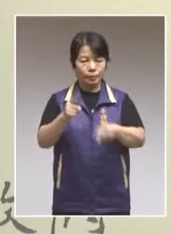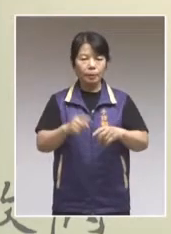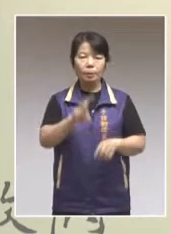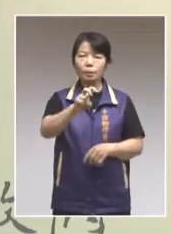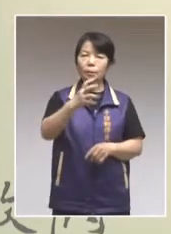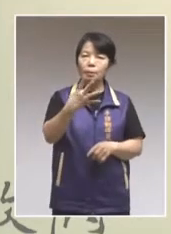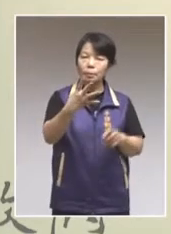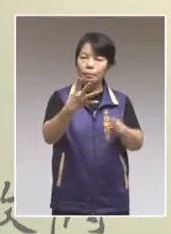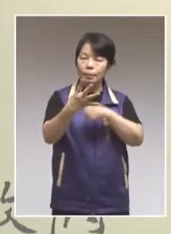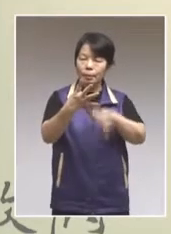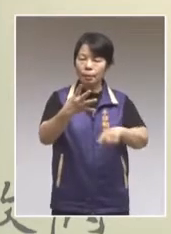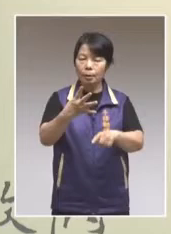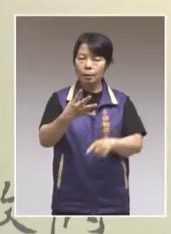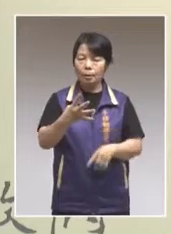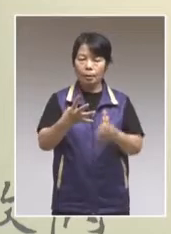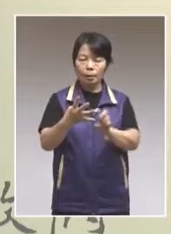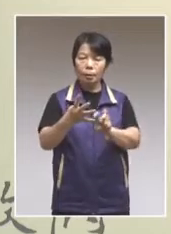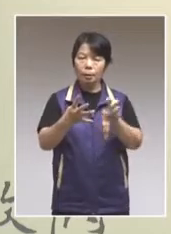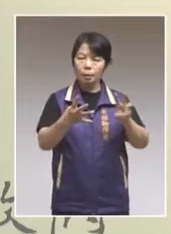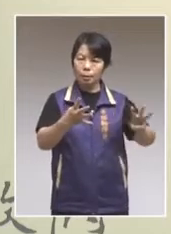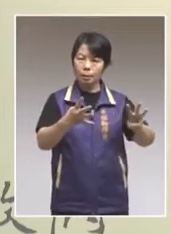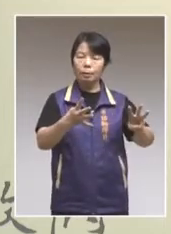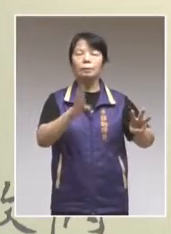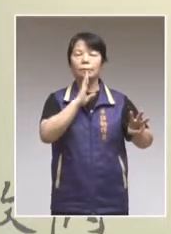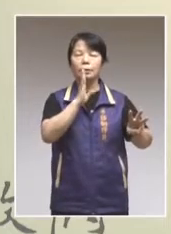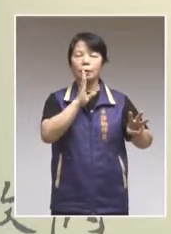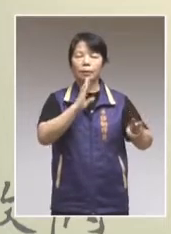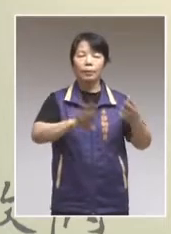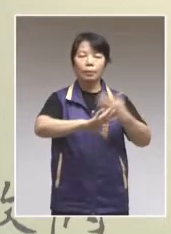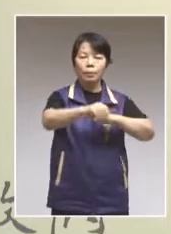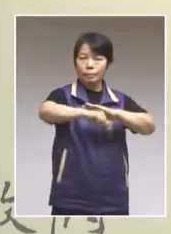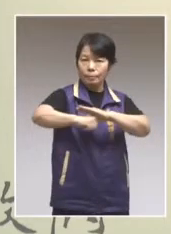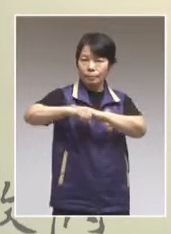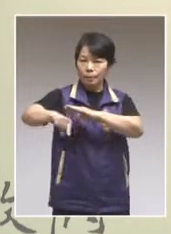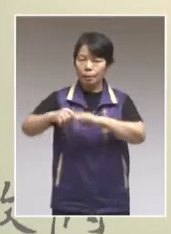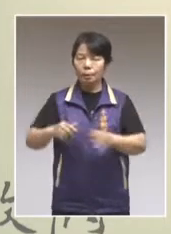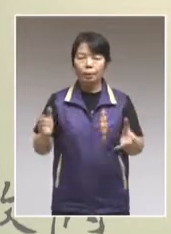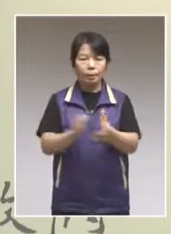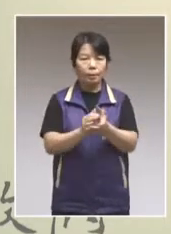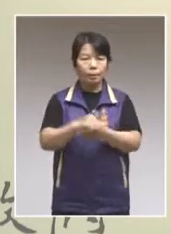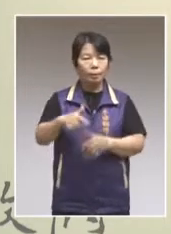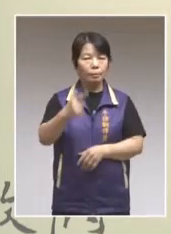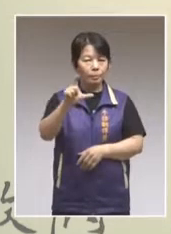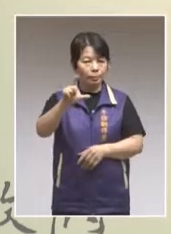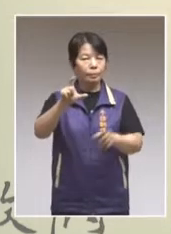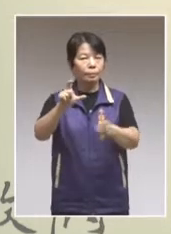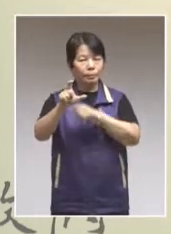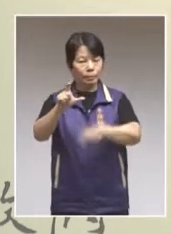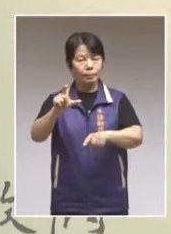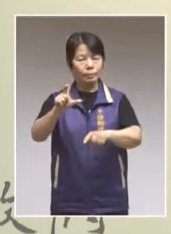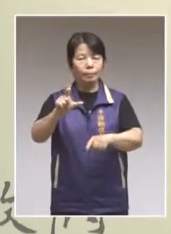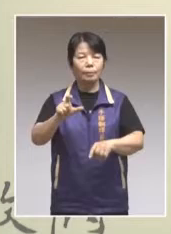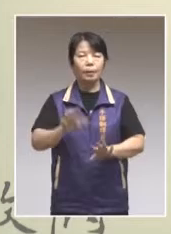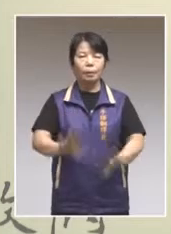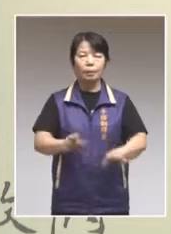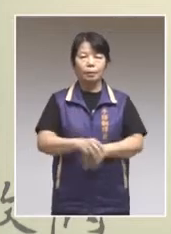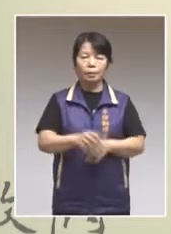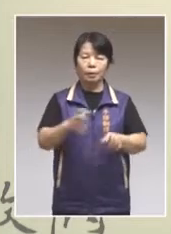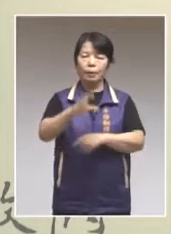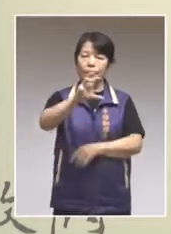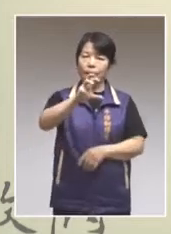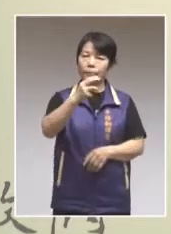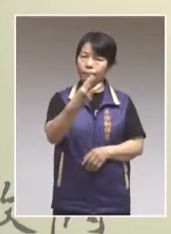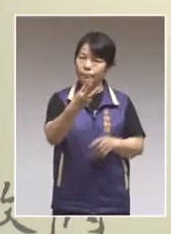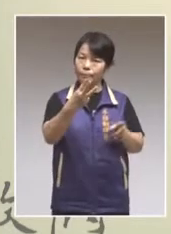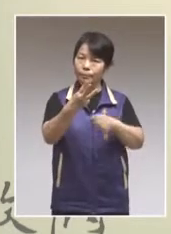中包含着23例的外县市以及1例的境外移入，所以总共是636例的本土个案。在这当中有83例